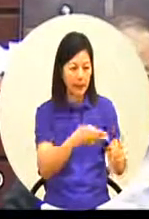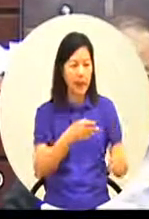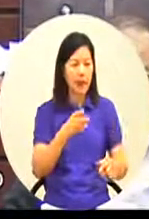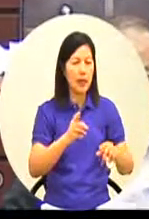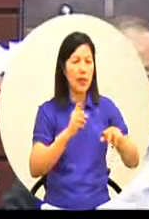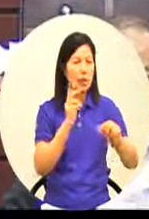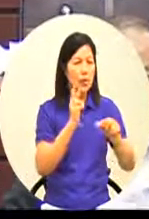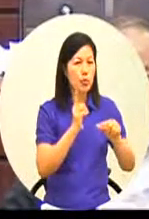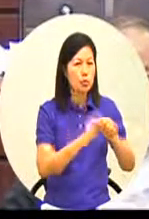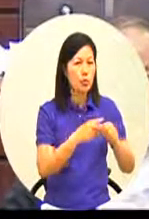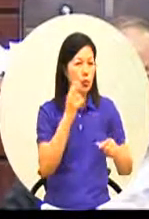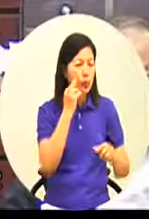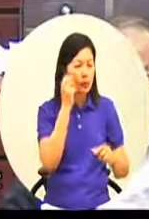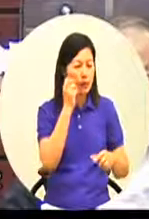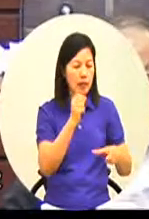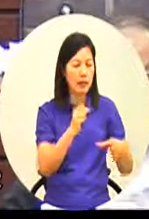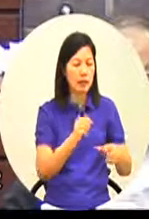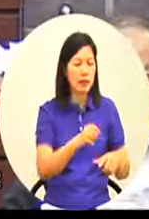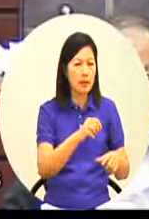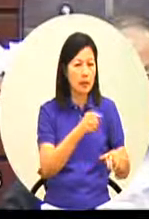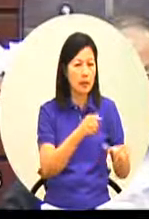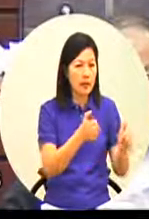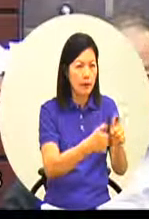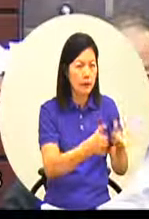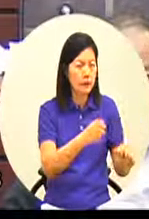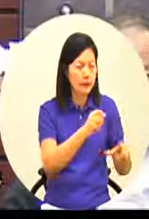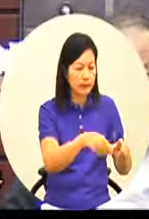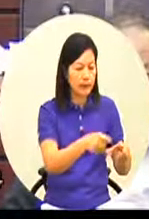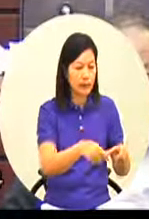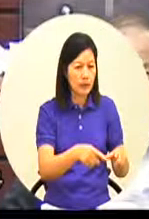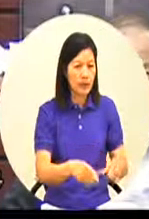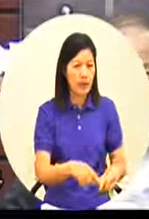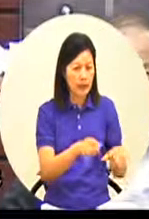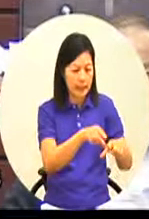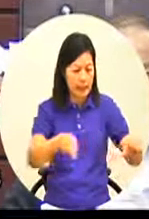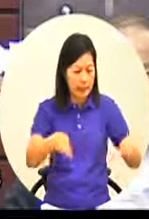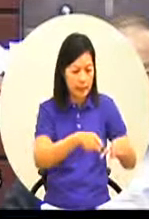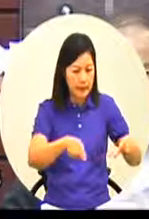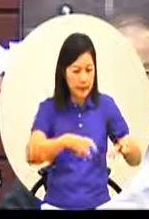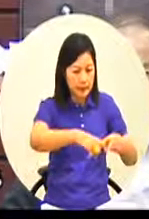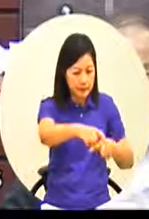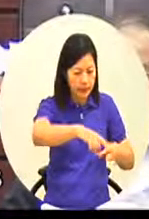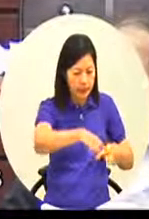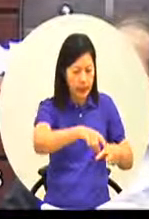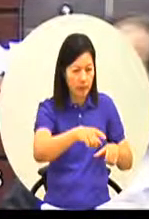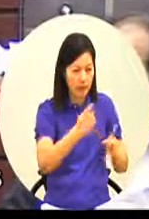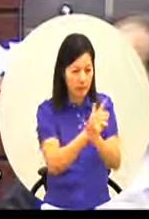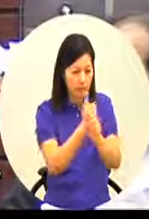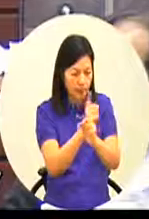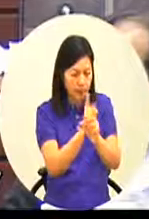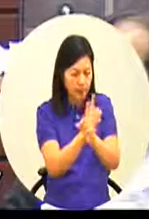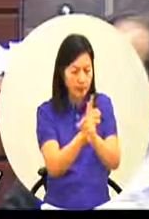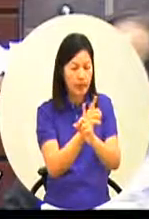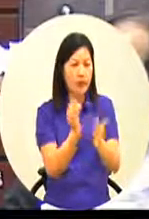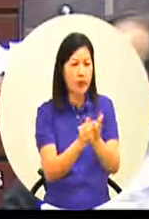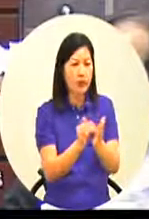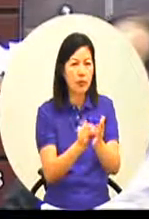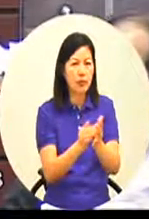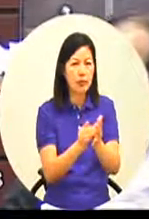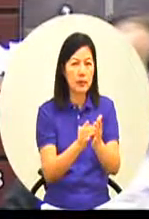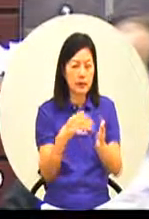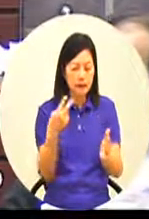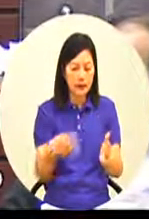个路面，不管是横断面或者是纵断面的测量，这一定都测量出来了。我们也希望透